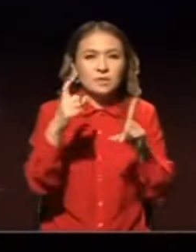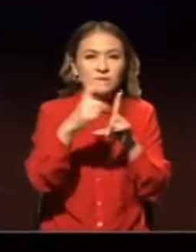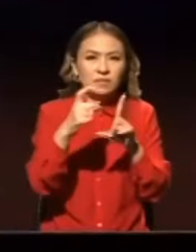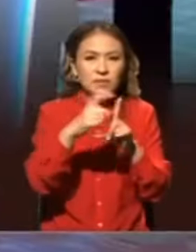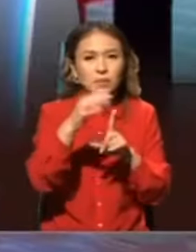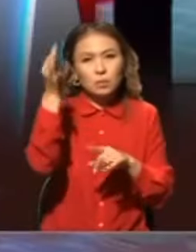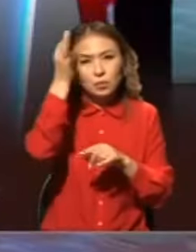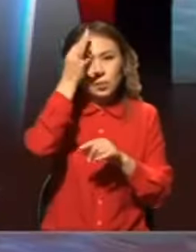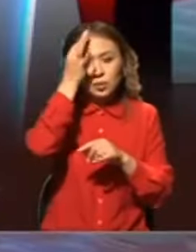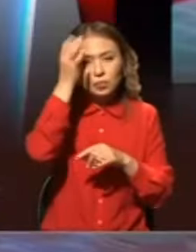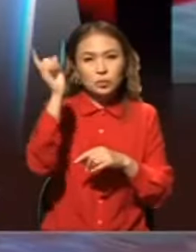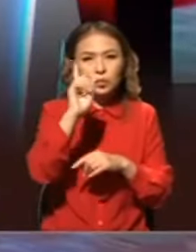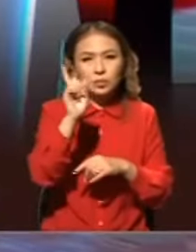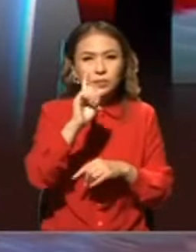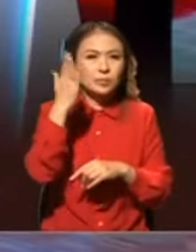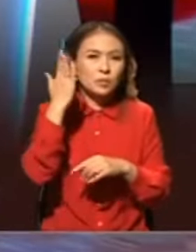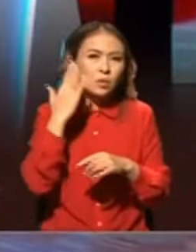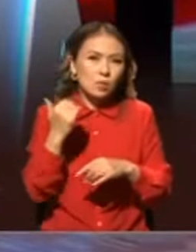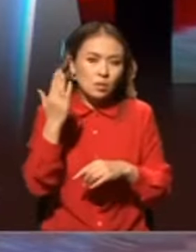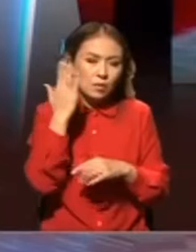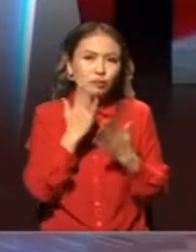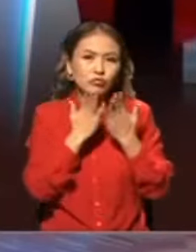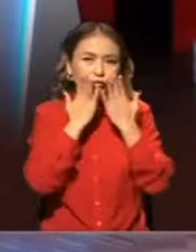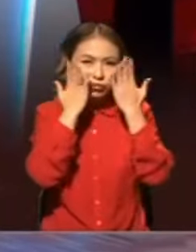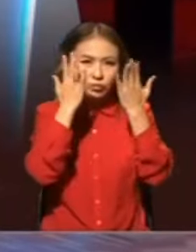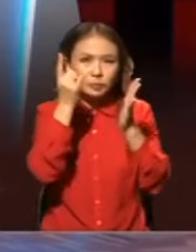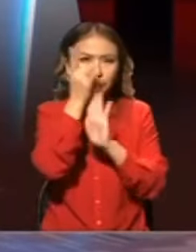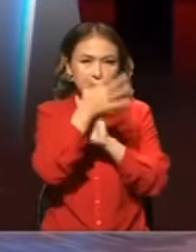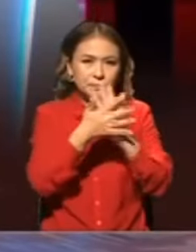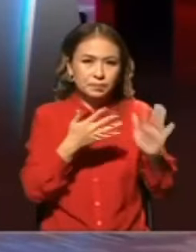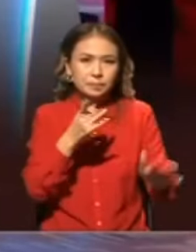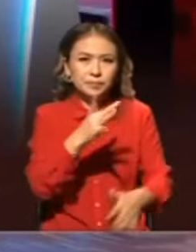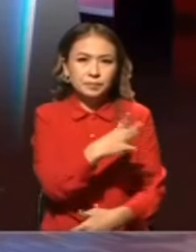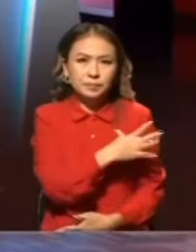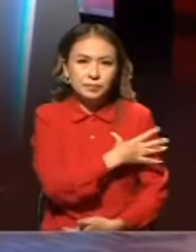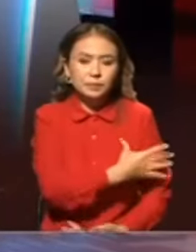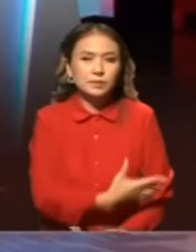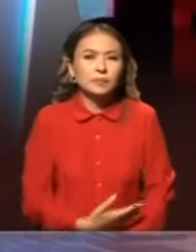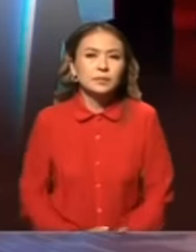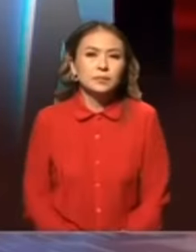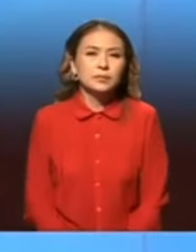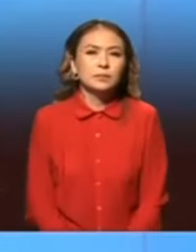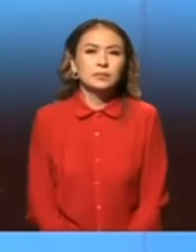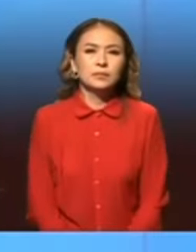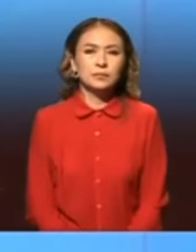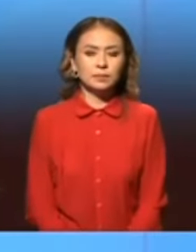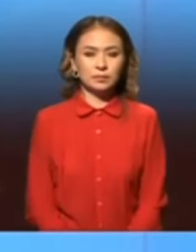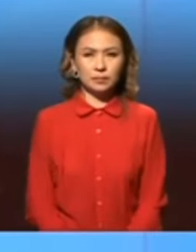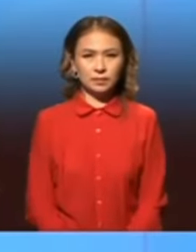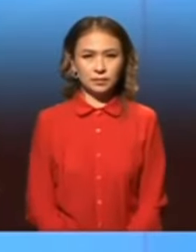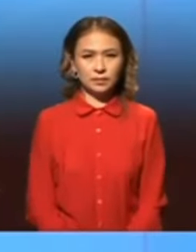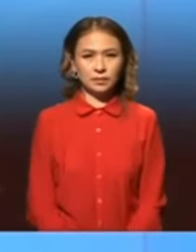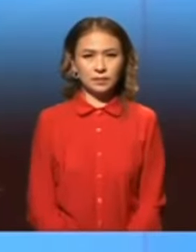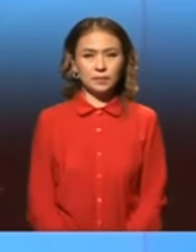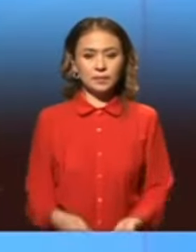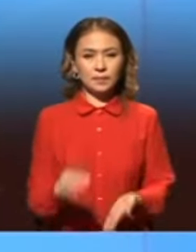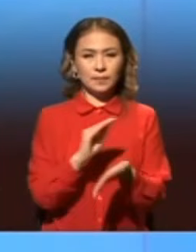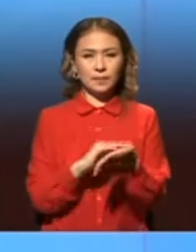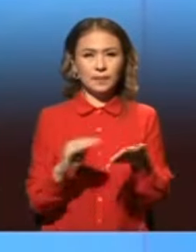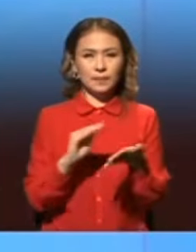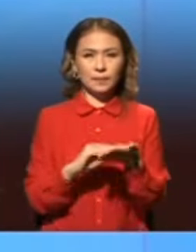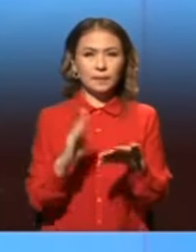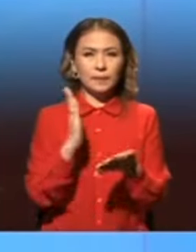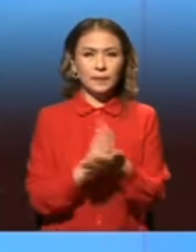ескере отырып, халыққа өте қарапайым, өздеріне түсінікті тілде қадам арқылы жағы жазылып, оның барлығы қамтамасыз